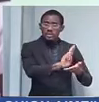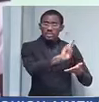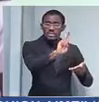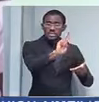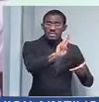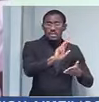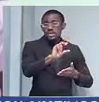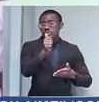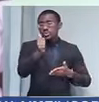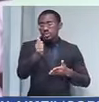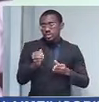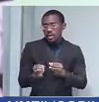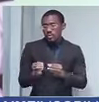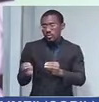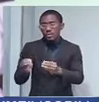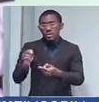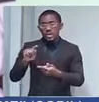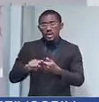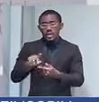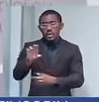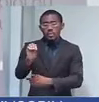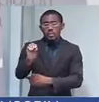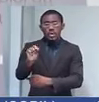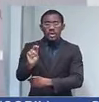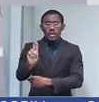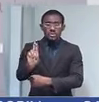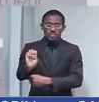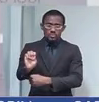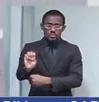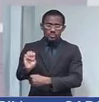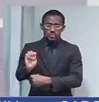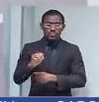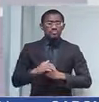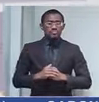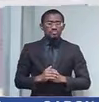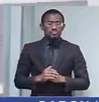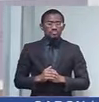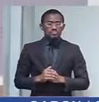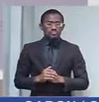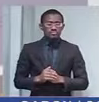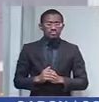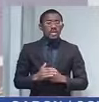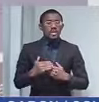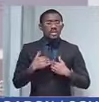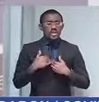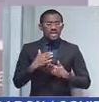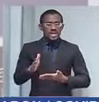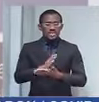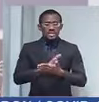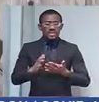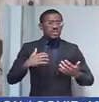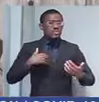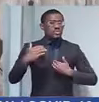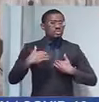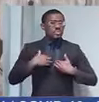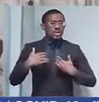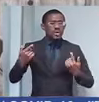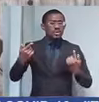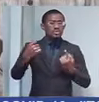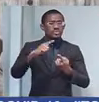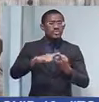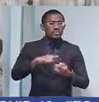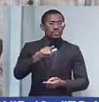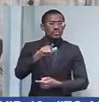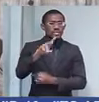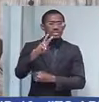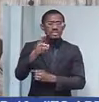pour la partie insertion professionnelle. Il y a eu une période de recours jusqu'au 26 février pour